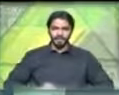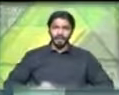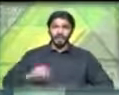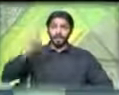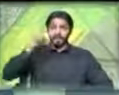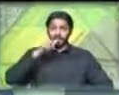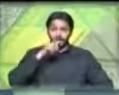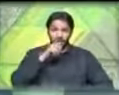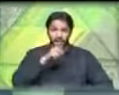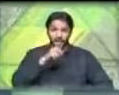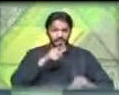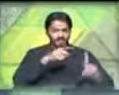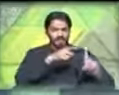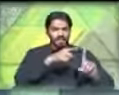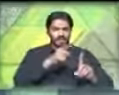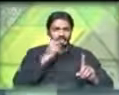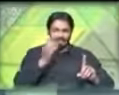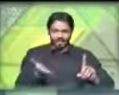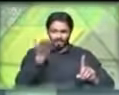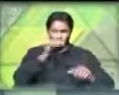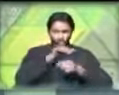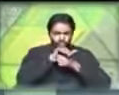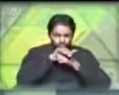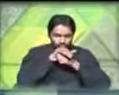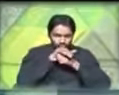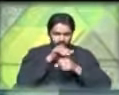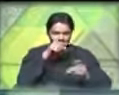ففهمناها سليمان.